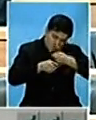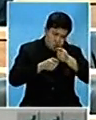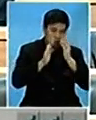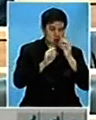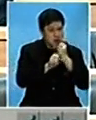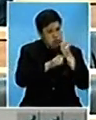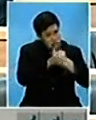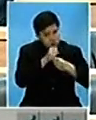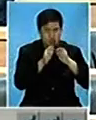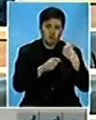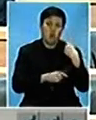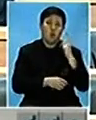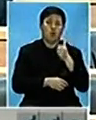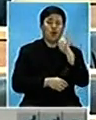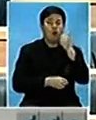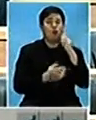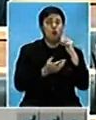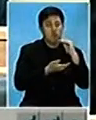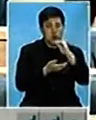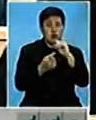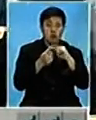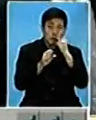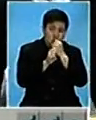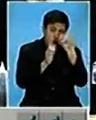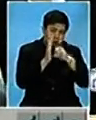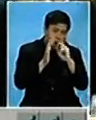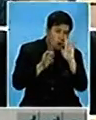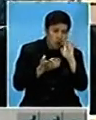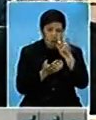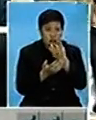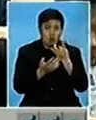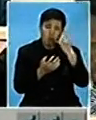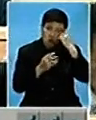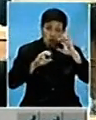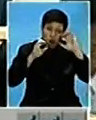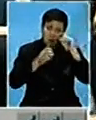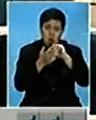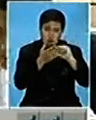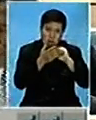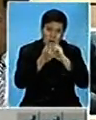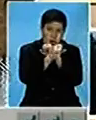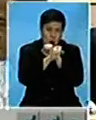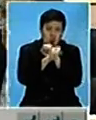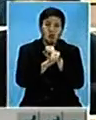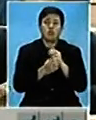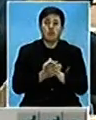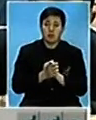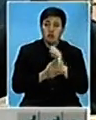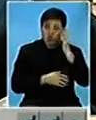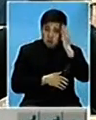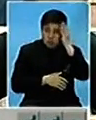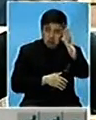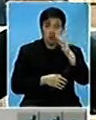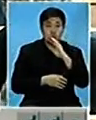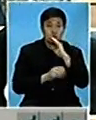งๆสิ่งบกพร่องรัฐบาลก็นำไปแก้ไขหาวิธีป้องกันอยู่แล้วในอนาคตถ้